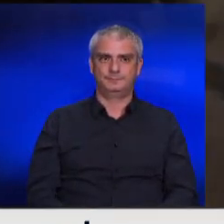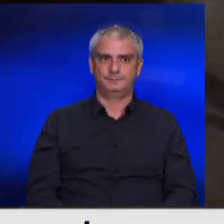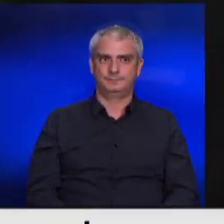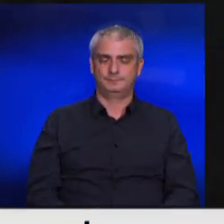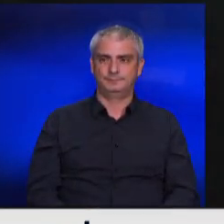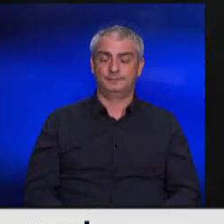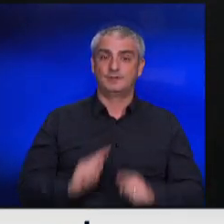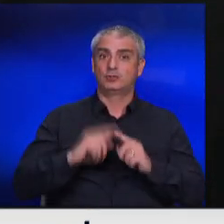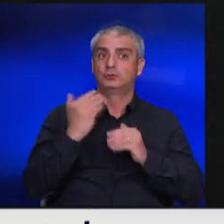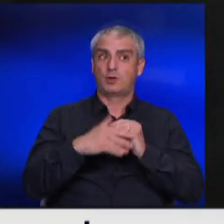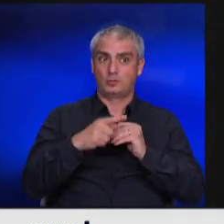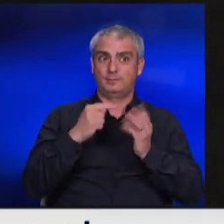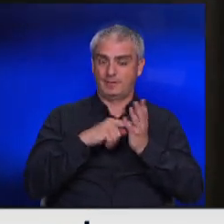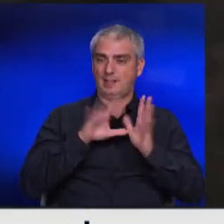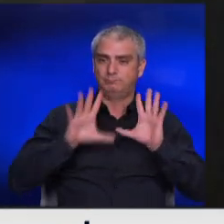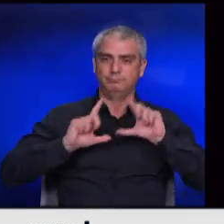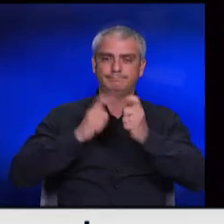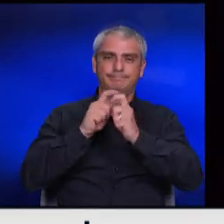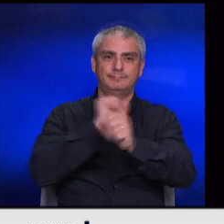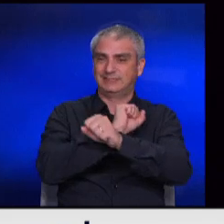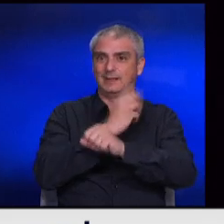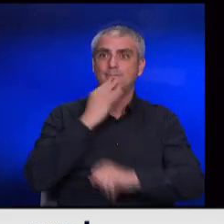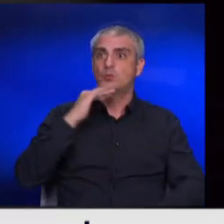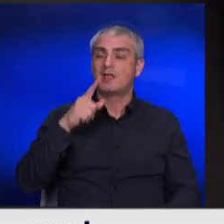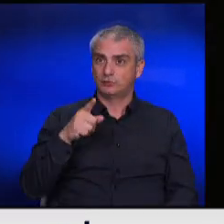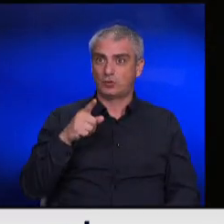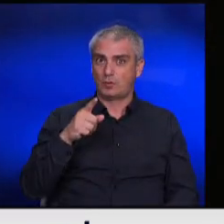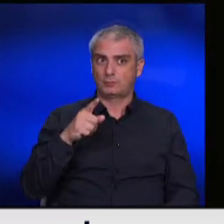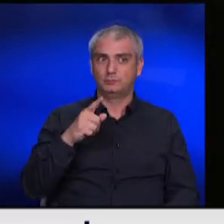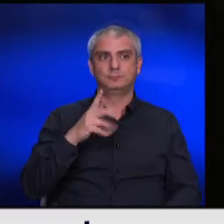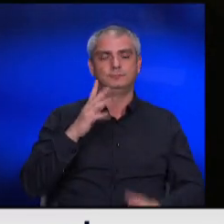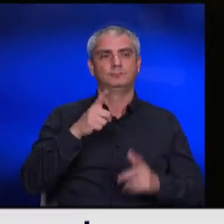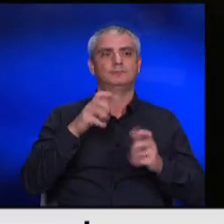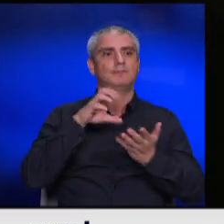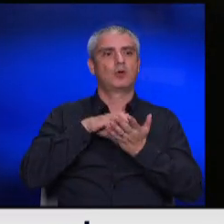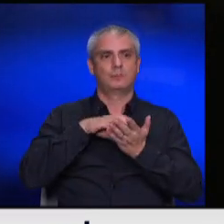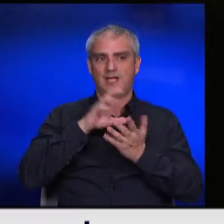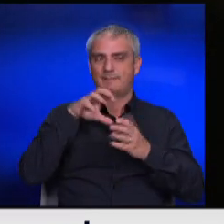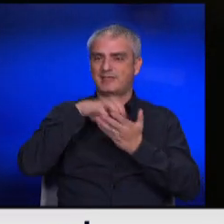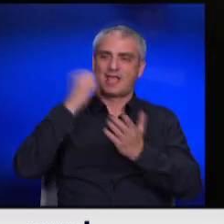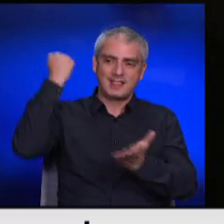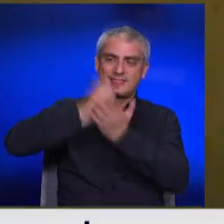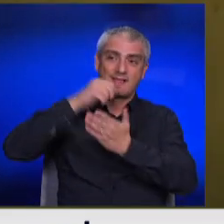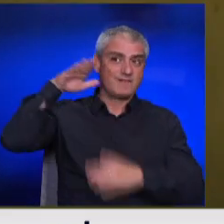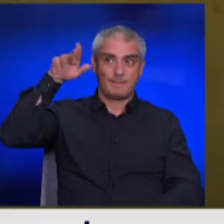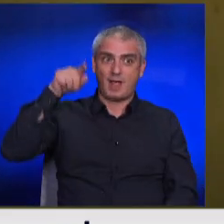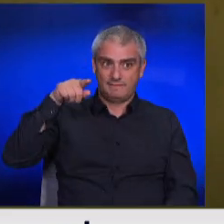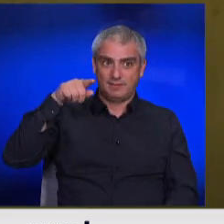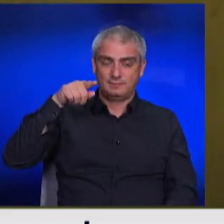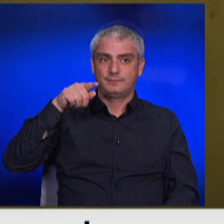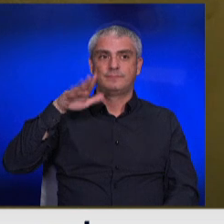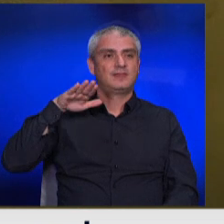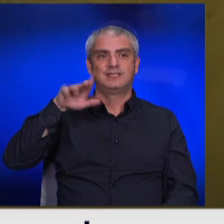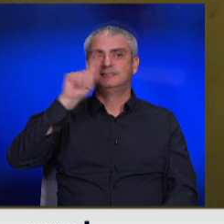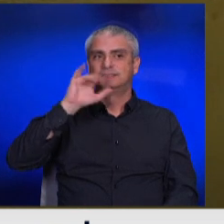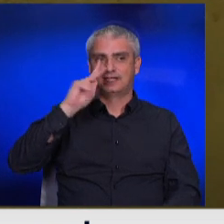בחודשים האחרונים, על רקע גל המעצרים הנרחב ביהודה ושומרון, הוכשרו בפיקוד המרכז תאי תקיפה מהאוויר. בטייסת